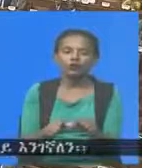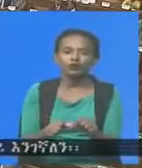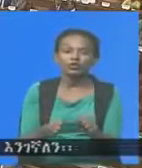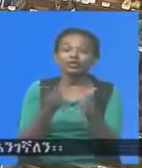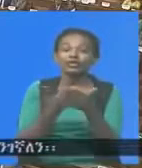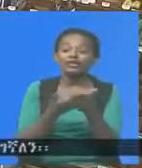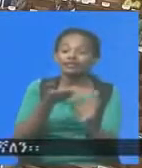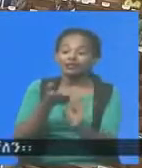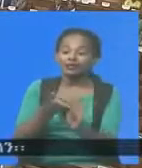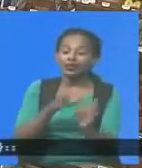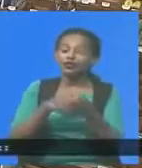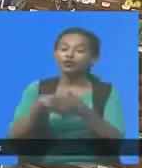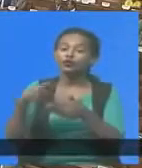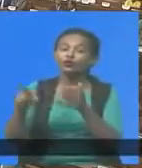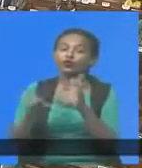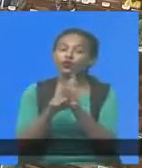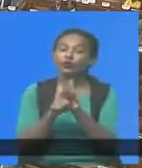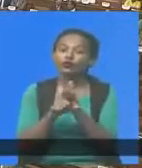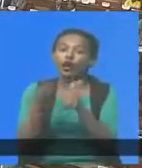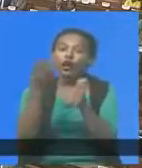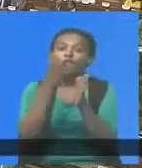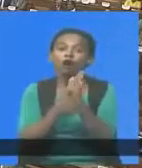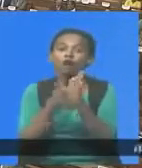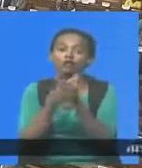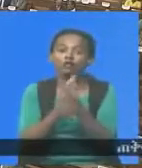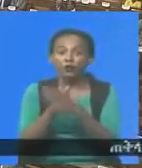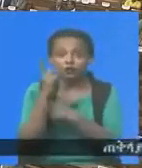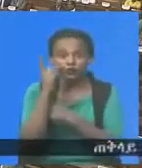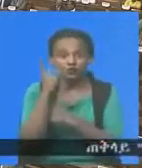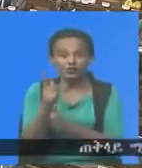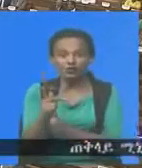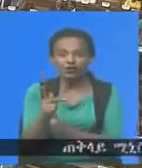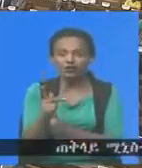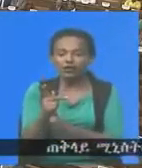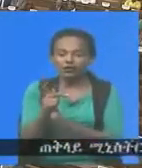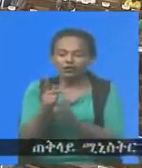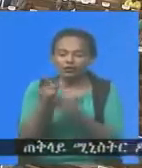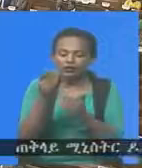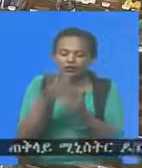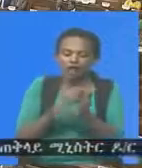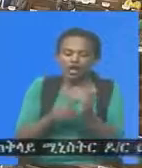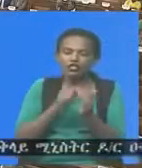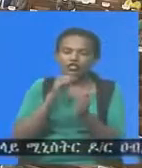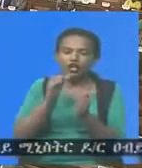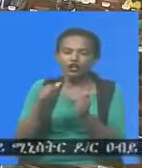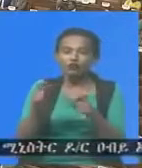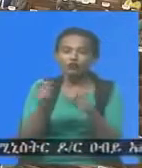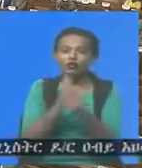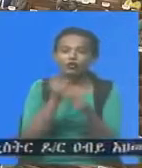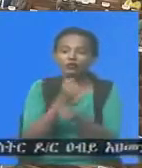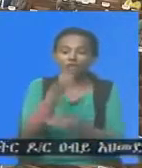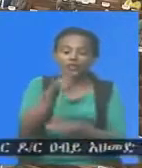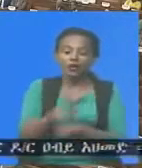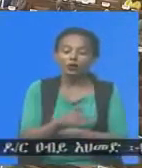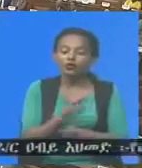ከዚህ አንጻር የወጡት ህጎች አፈጻጸማቸው ሲታይ ሳይሸራረፉ መተግበር